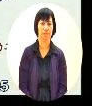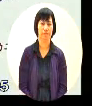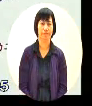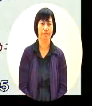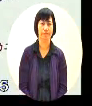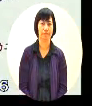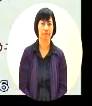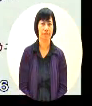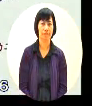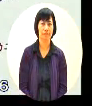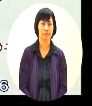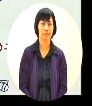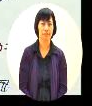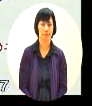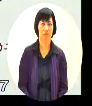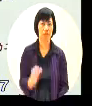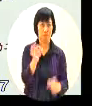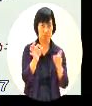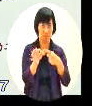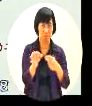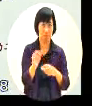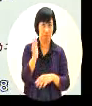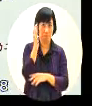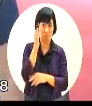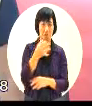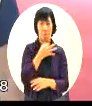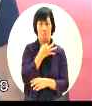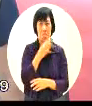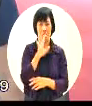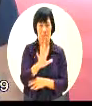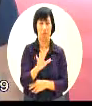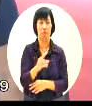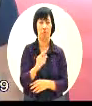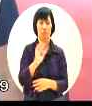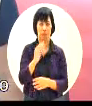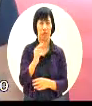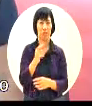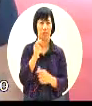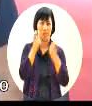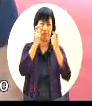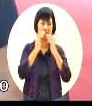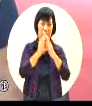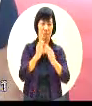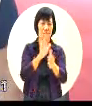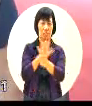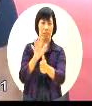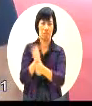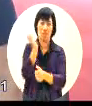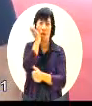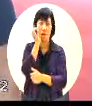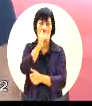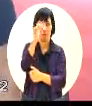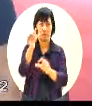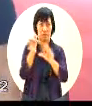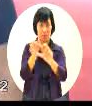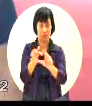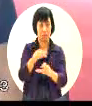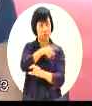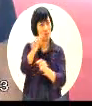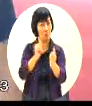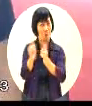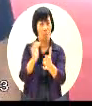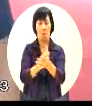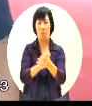虽然讲财政困难之下，咱市政府伫阮地方的做建设，阮伫阮工商区遮变成拢非常的